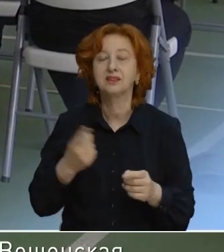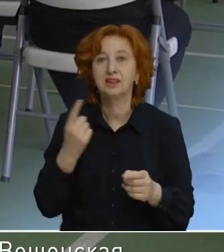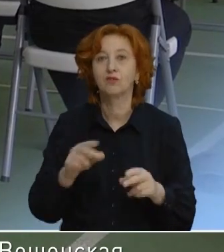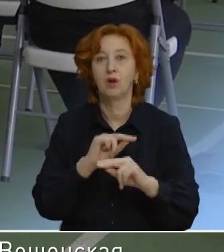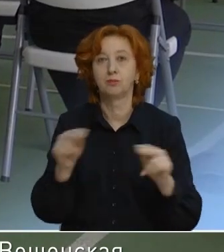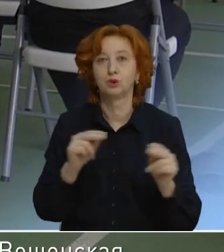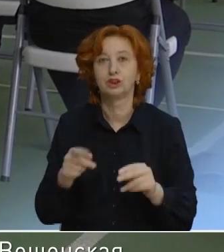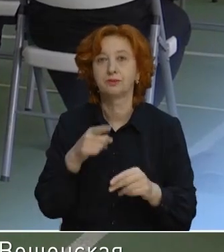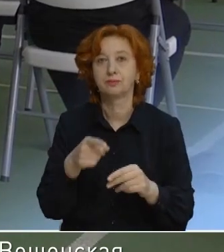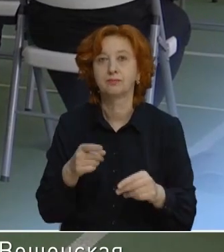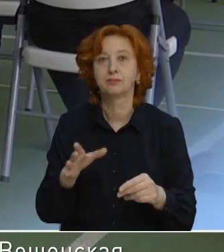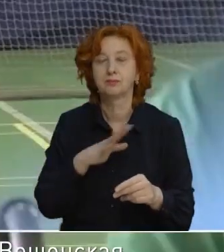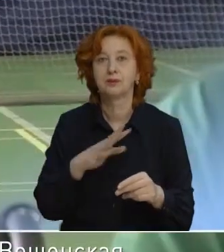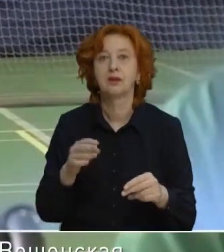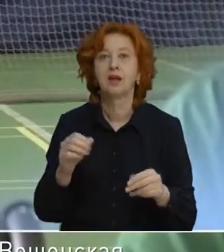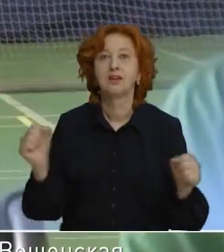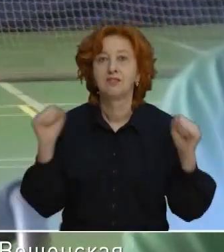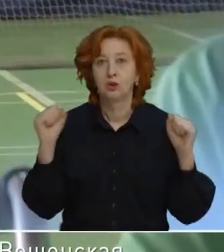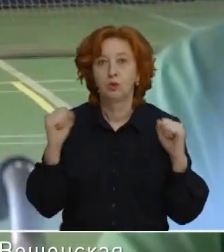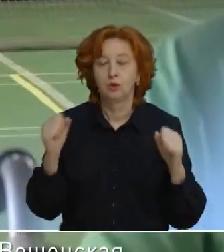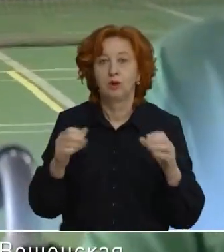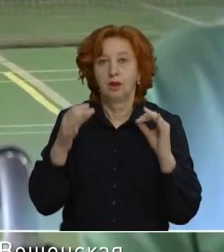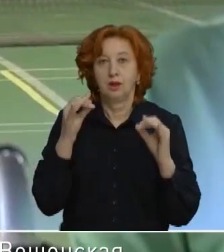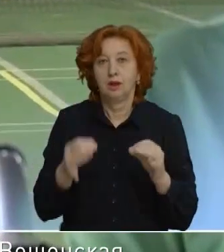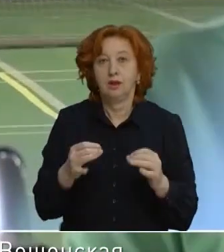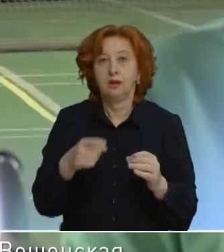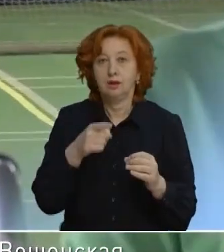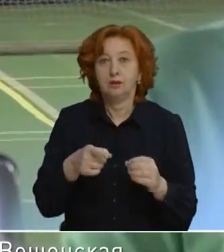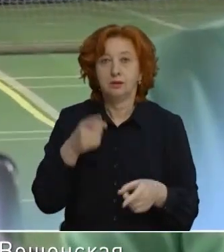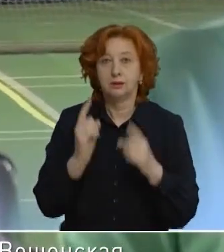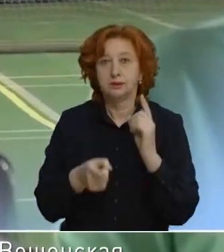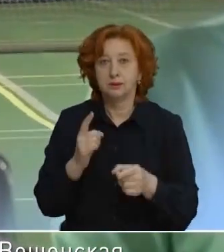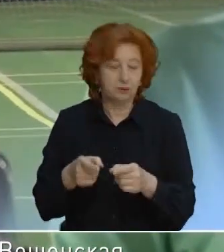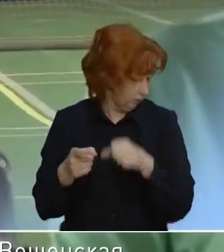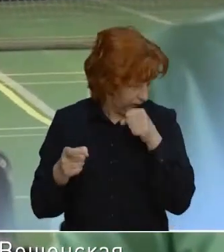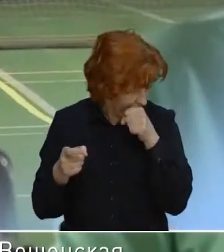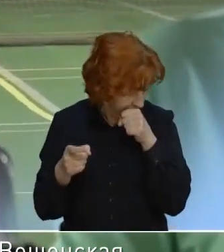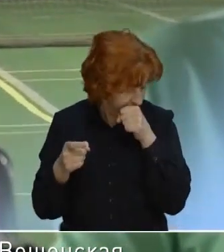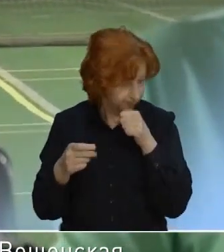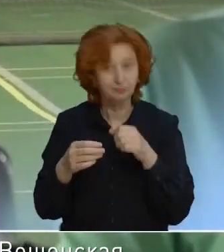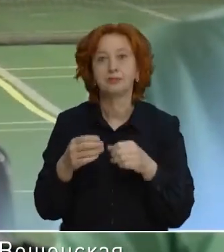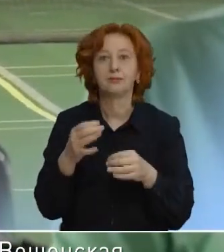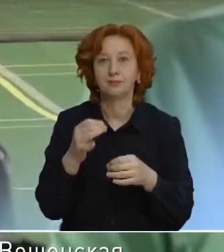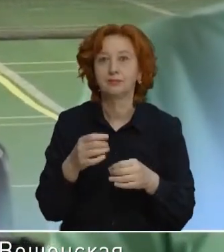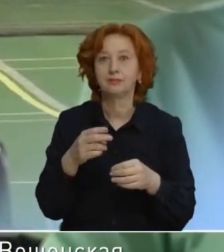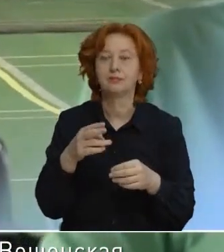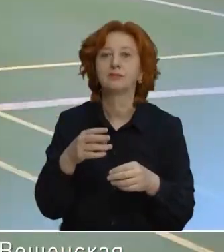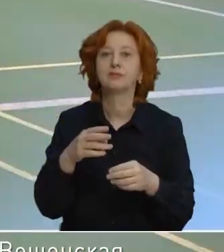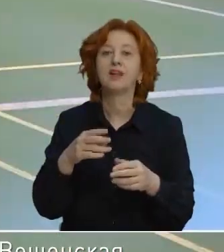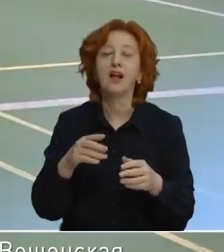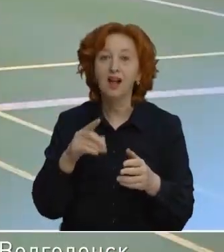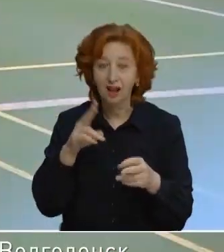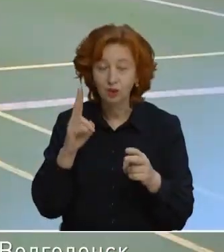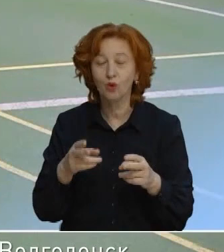адаптивной гимнастике, занятия лечебной физкультуры, семинары и лекции. Главной темой форума стали проблемы, с которыми приходится сталкиваться людям